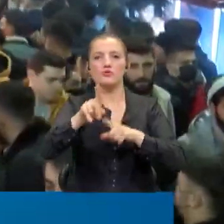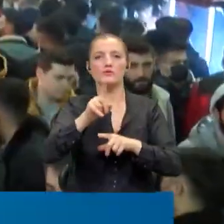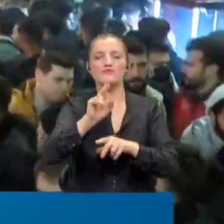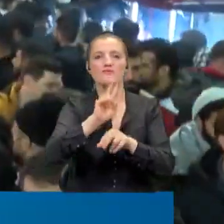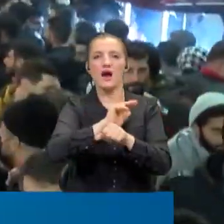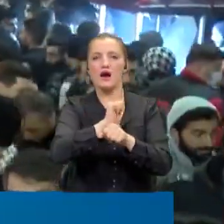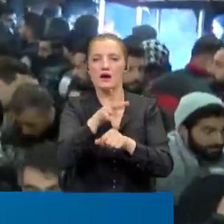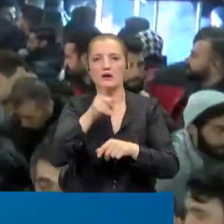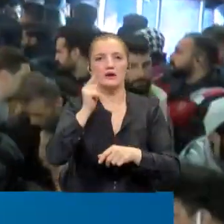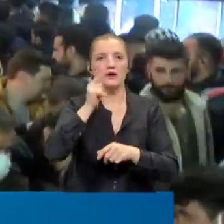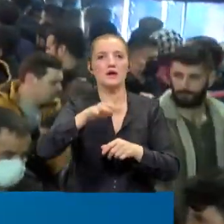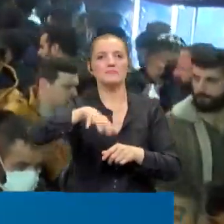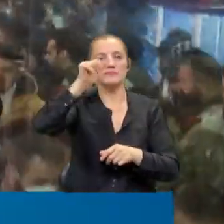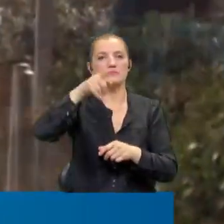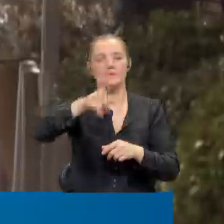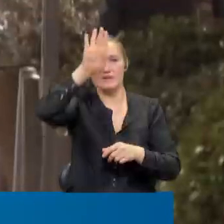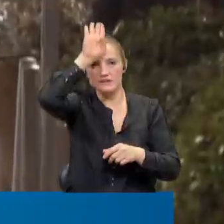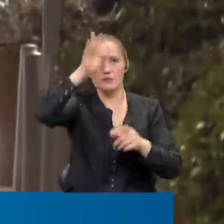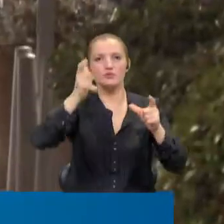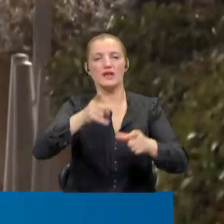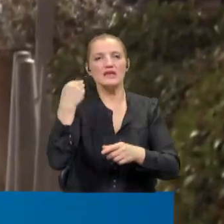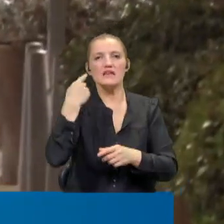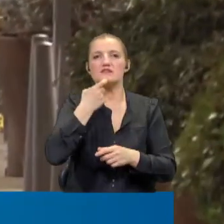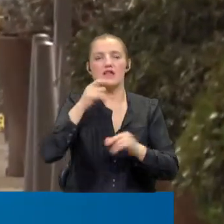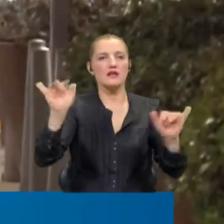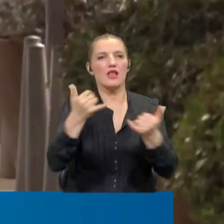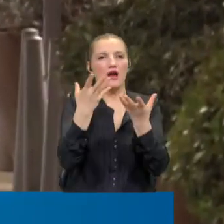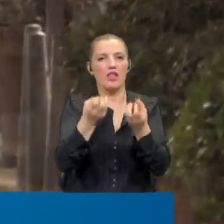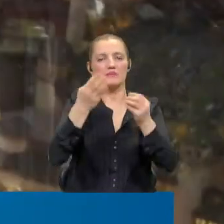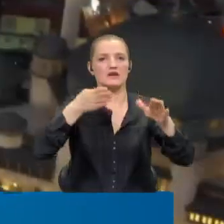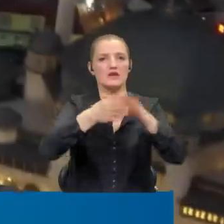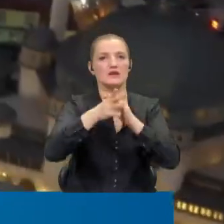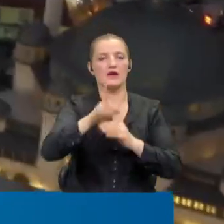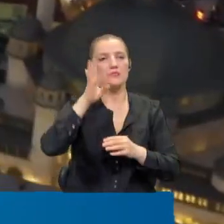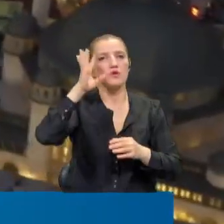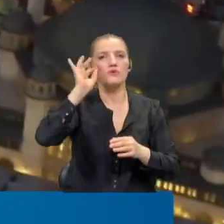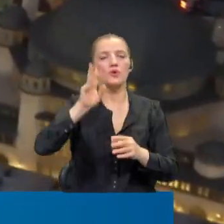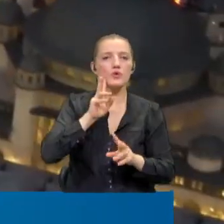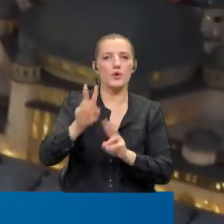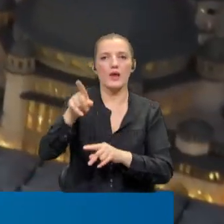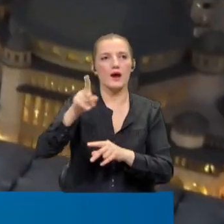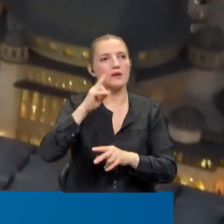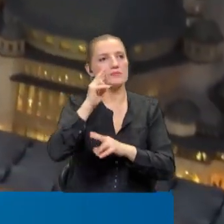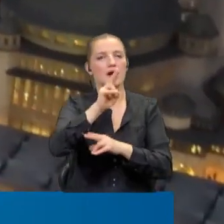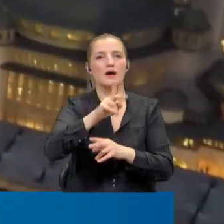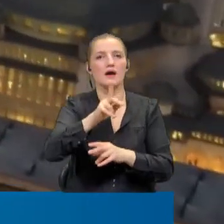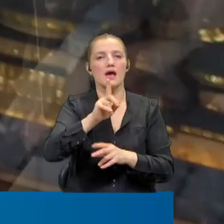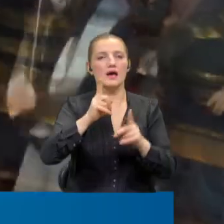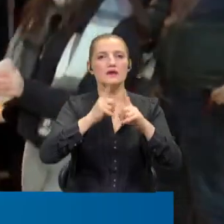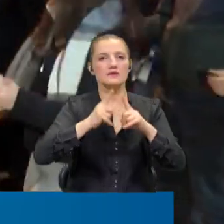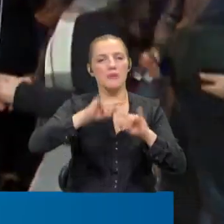2,3 ün görüldüğü Mega kenti Yeni yıla işte böyle girildi uzmanlara göre yaşanan manzaranın bedeli de ağır